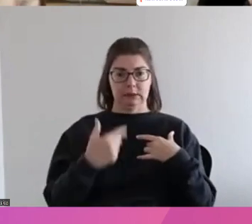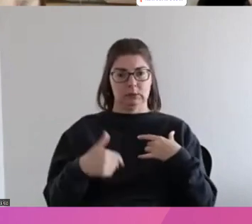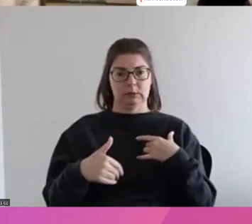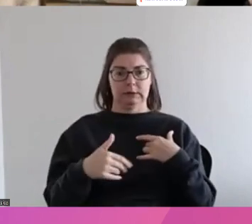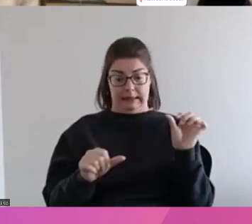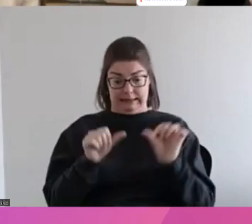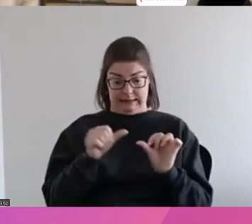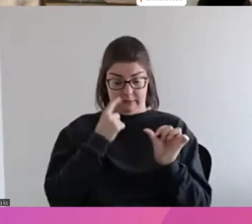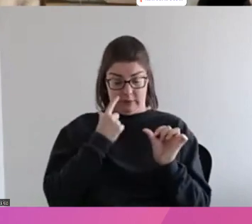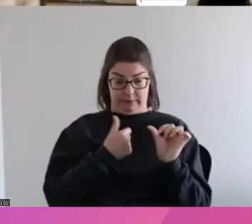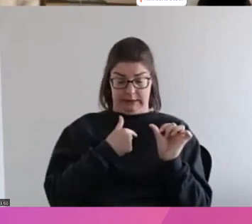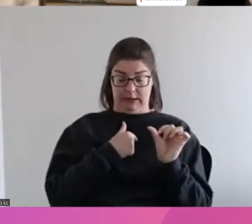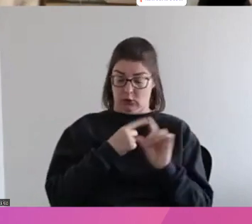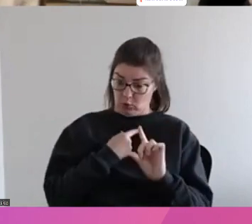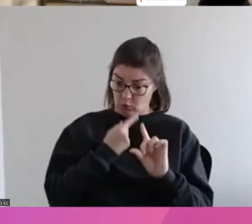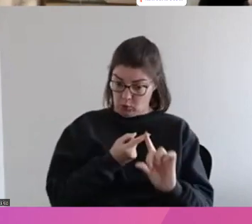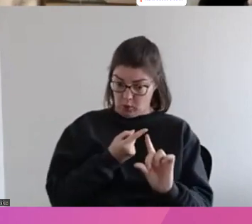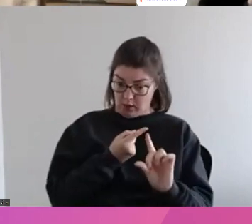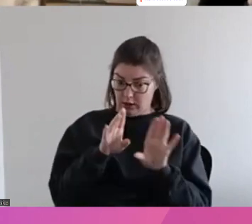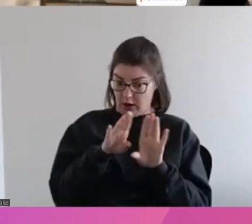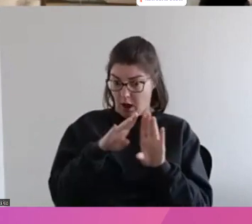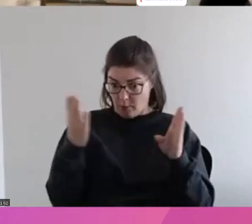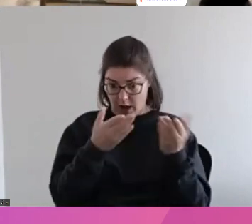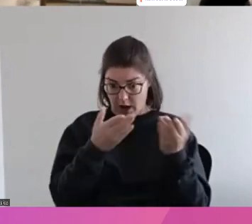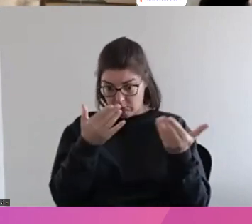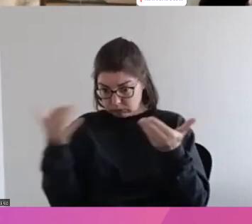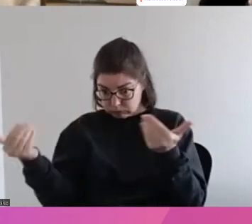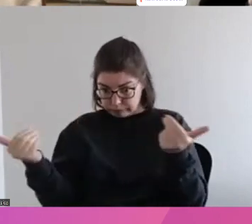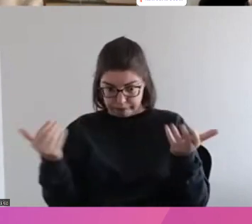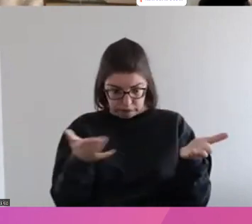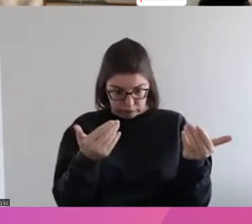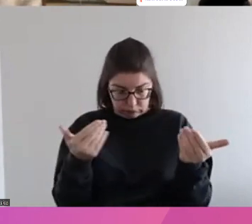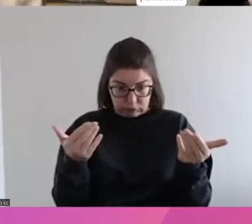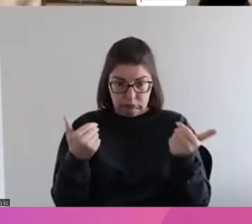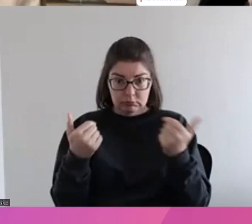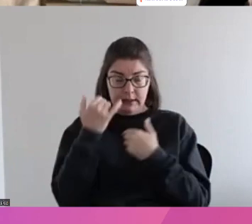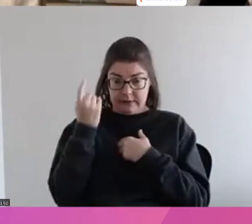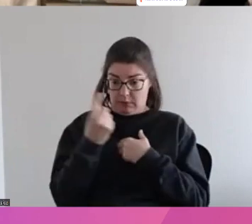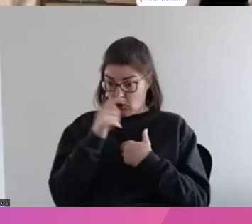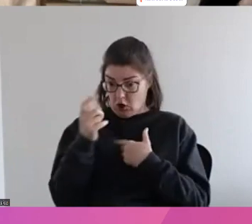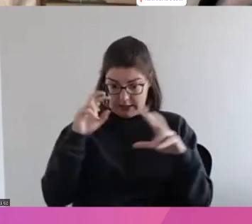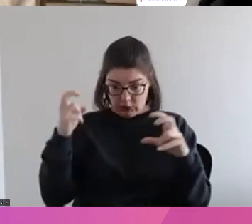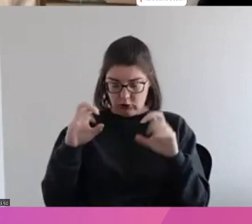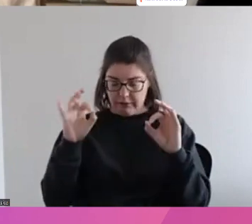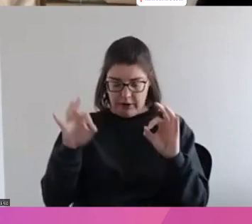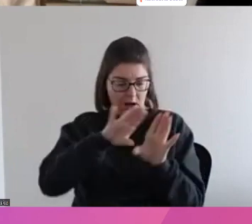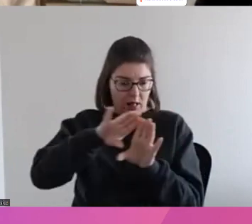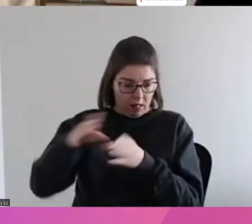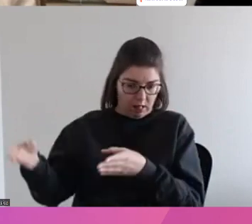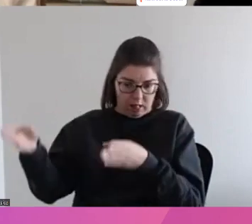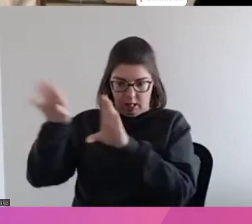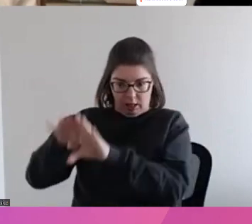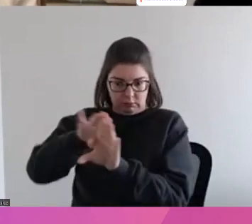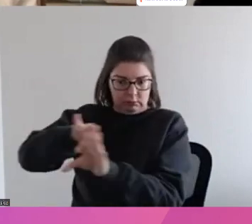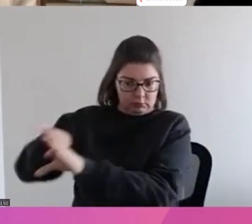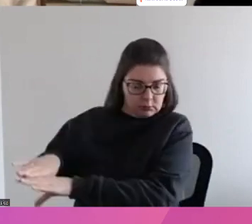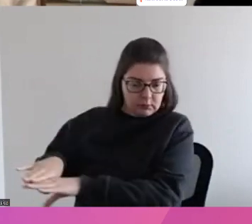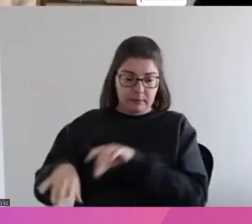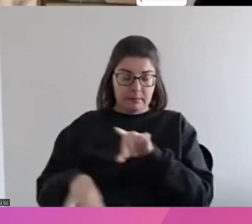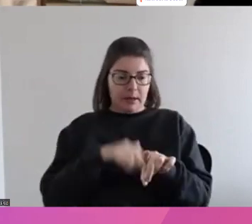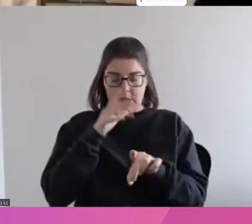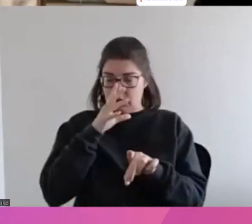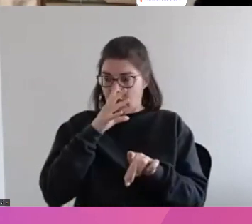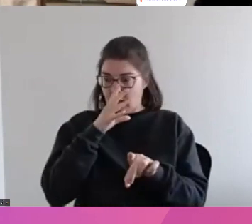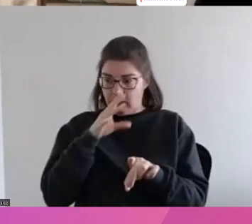le personnel, de les empêcher d'aller plus loin que leur domaine précis, si c'est pas un enjeu, s'il y a quelque chose qui n'est pas un